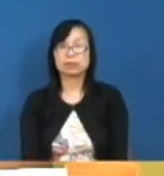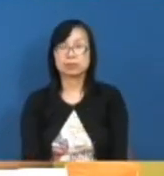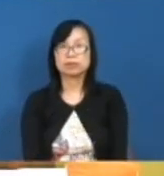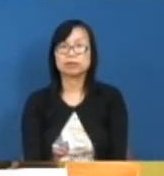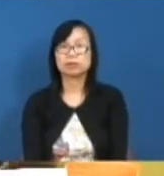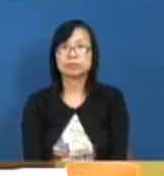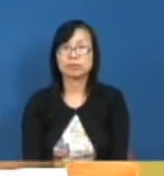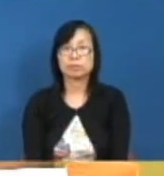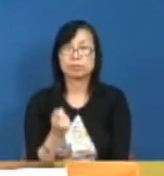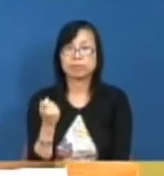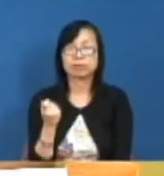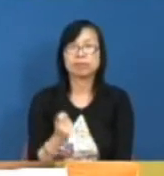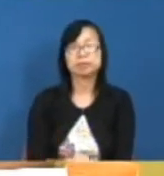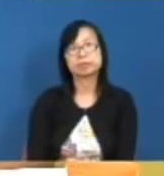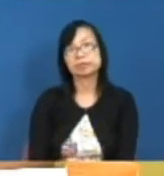好簡單道理，